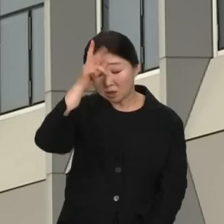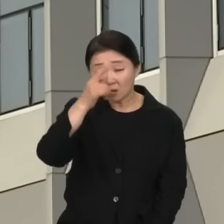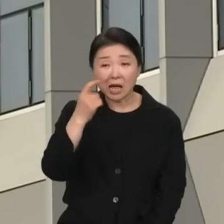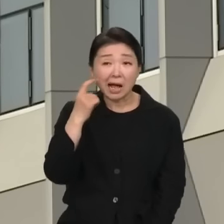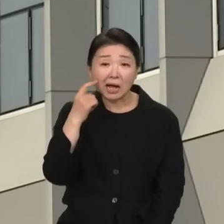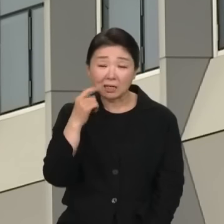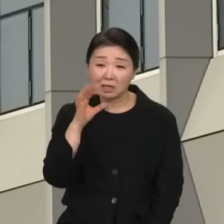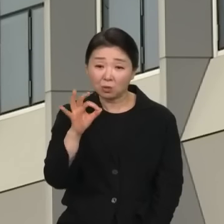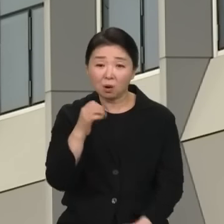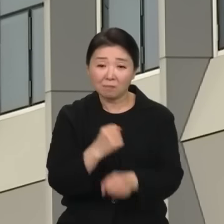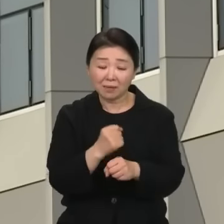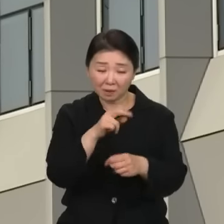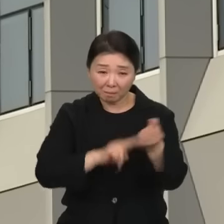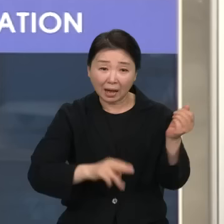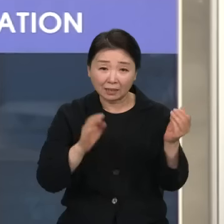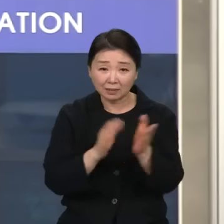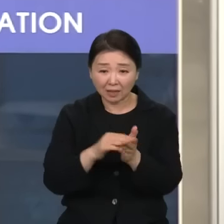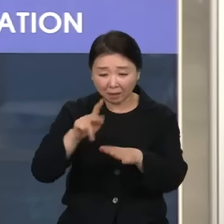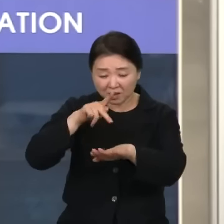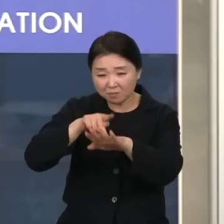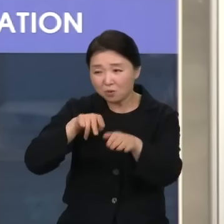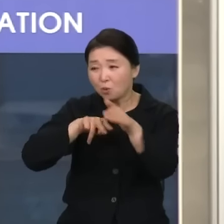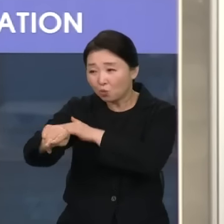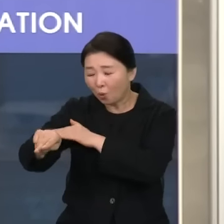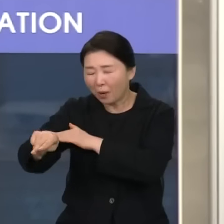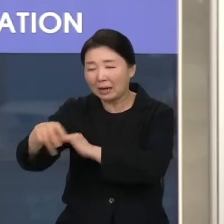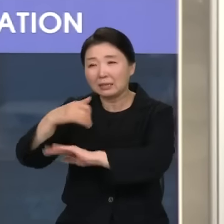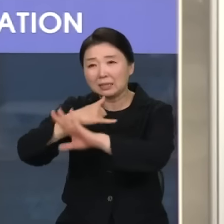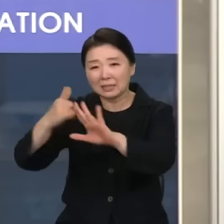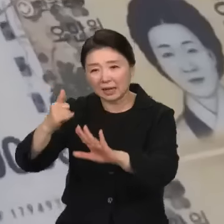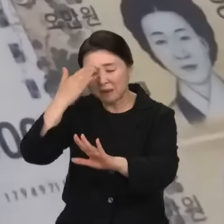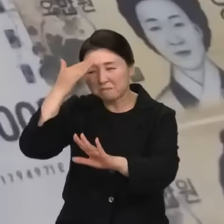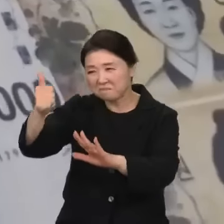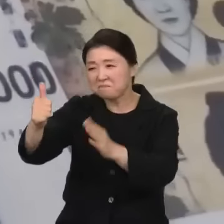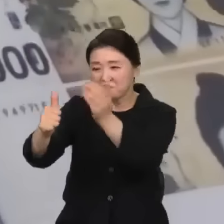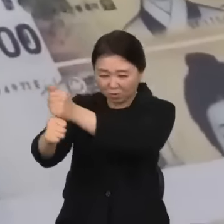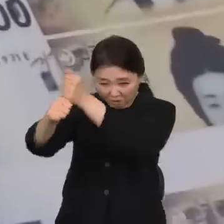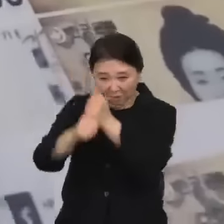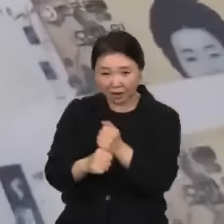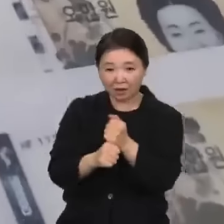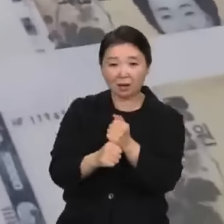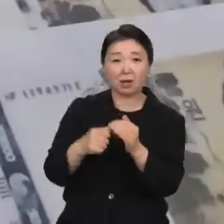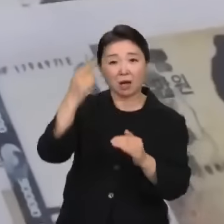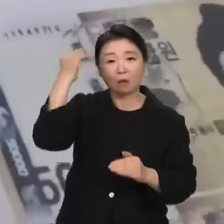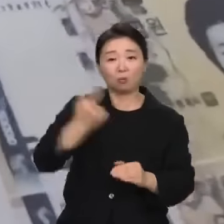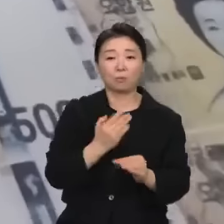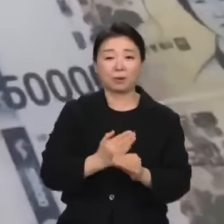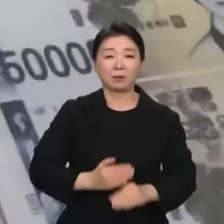팔다가 필리핀으로 도망간 총책을 붙잡아 우리나라로 데려오고 있습니다. JTBC 윤두열입니다.